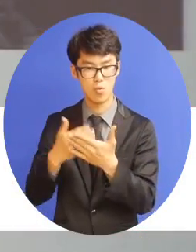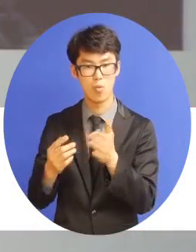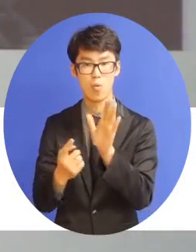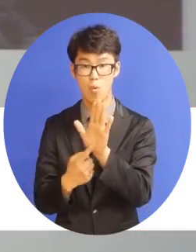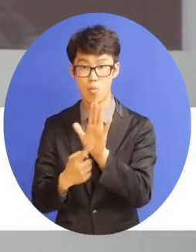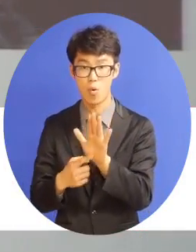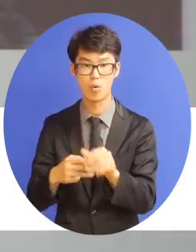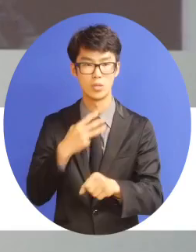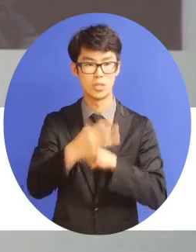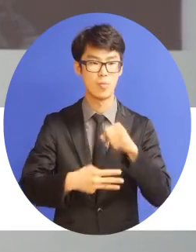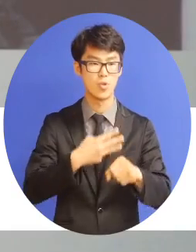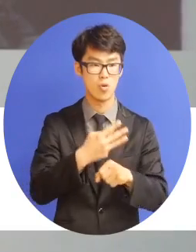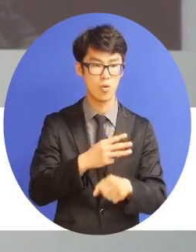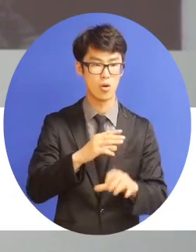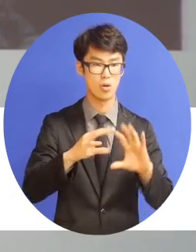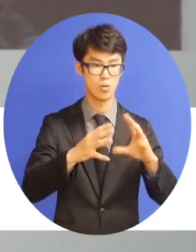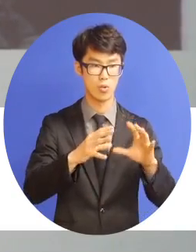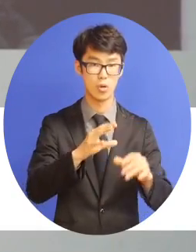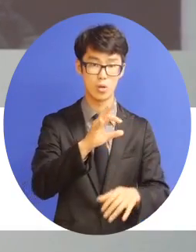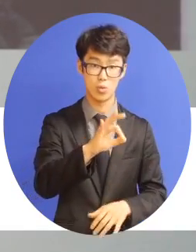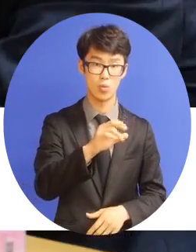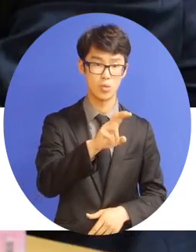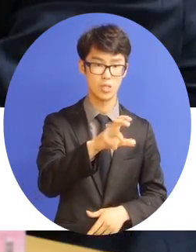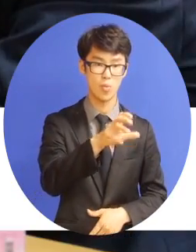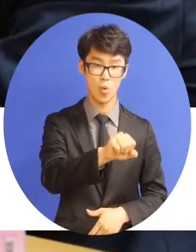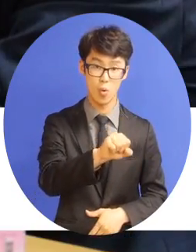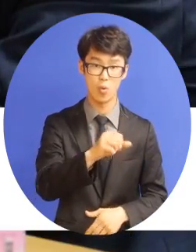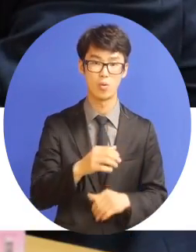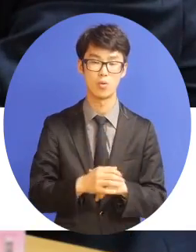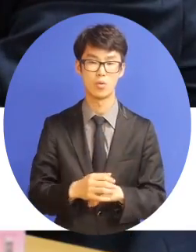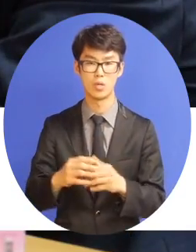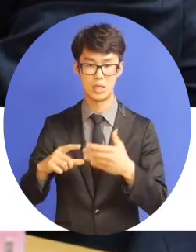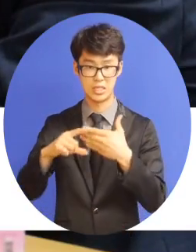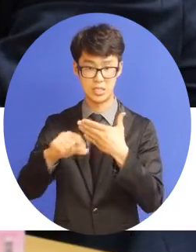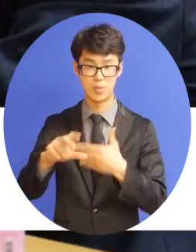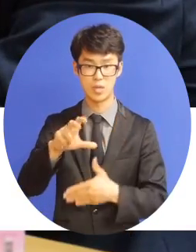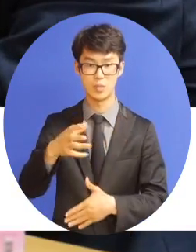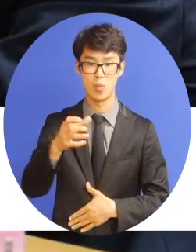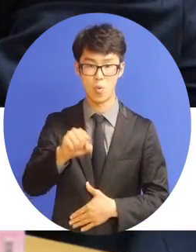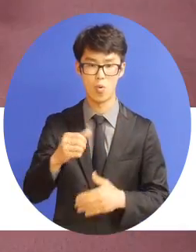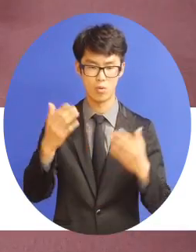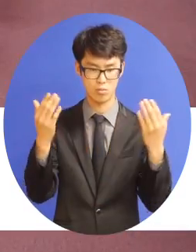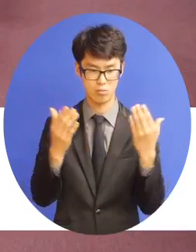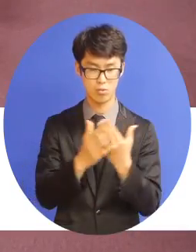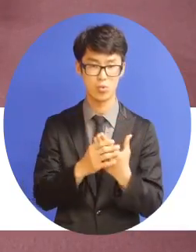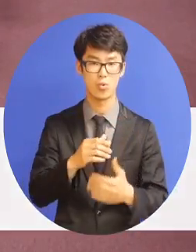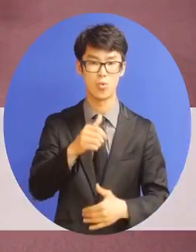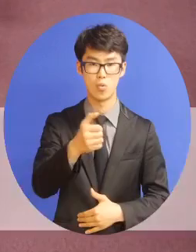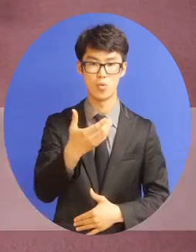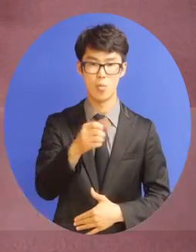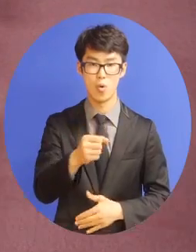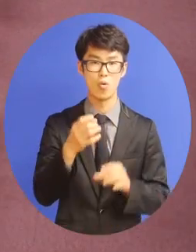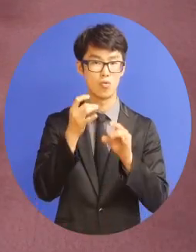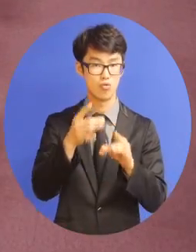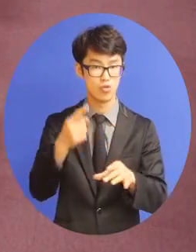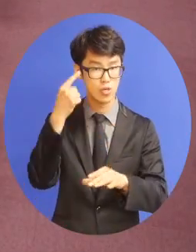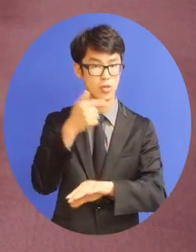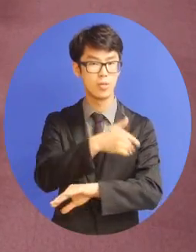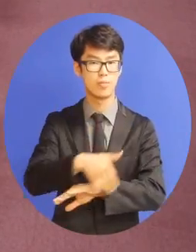3년간 국비 25억 원을 지원하고 지방비 25억 원과 함께 총 50억 원이 투입되는